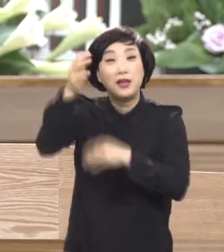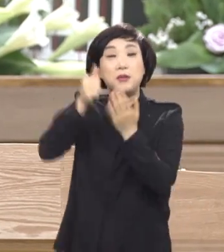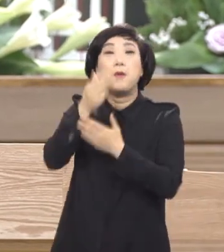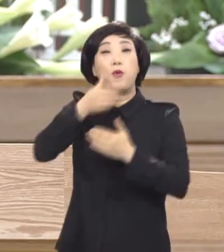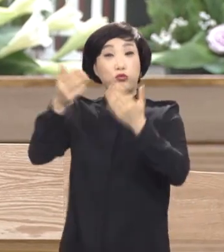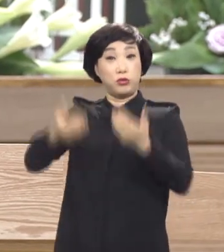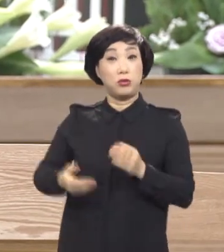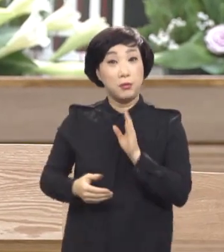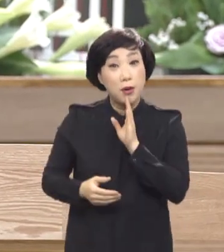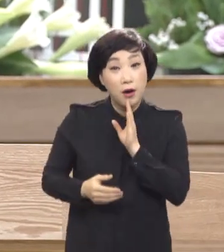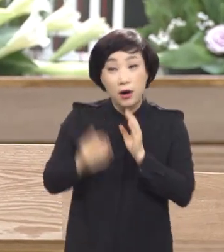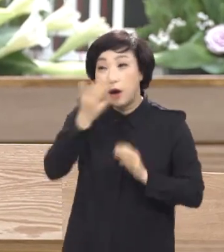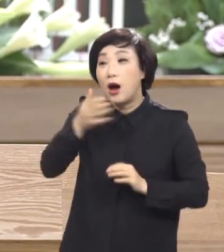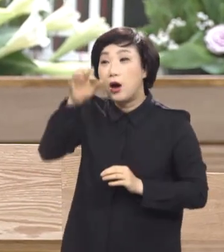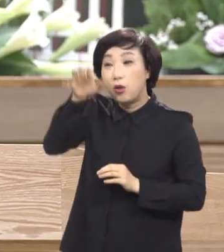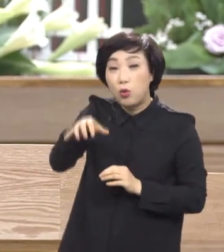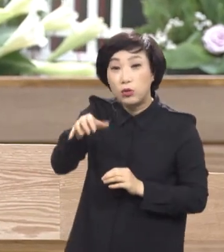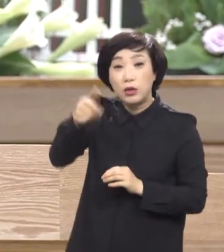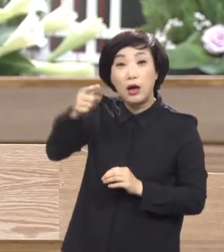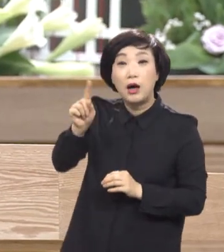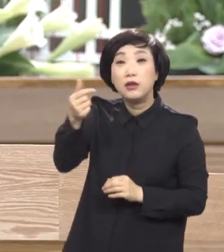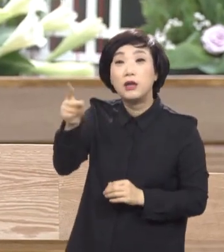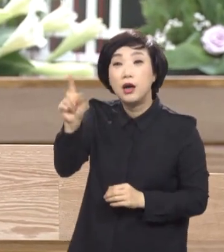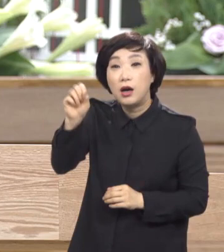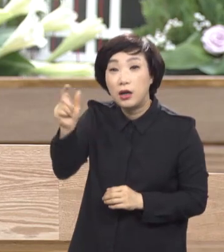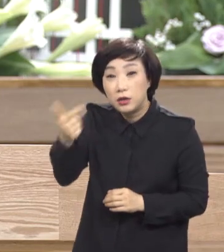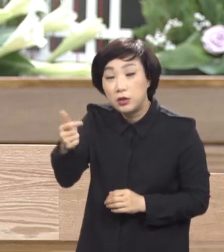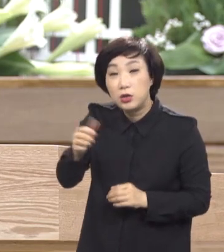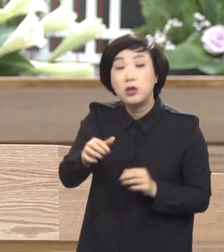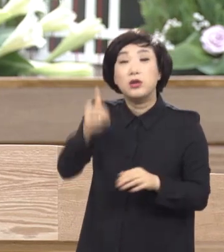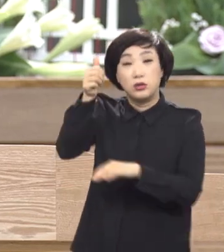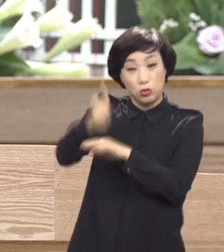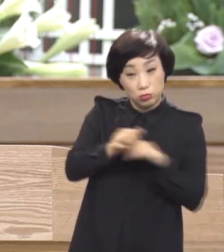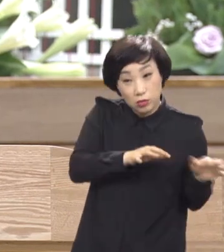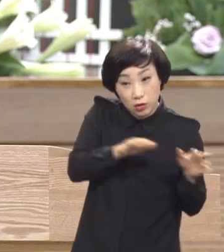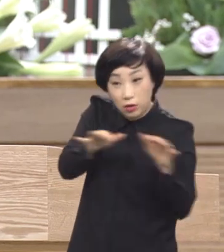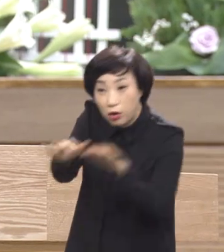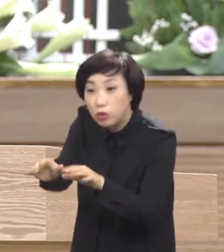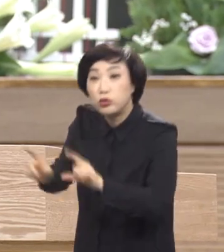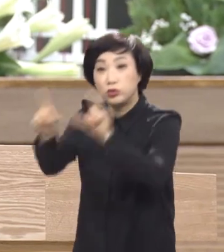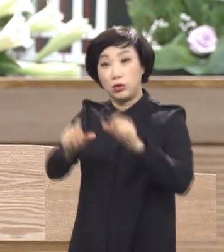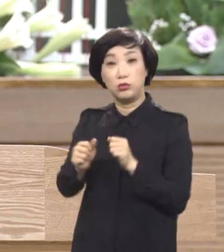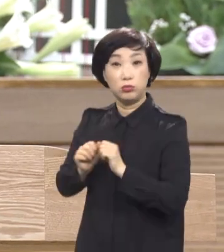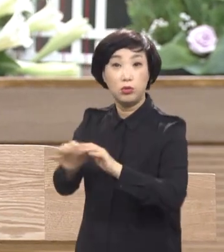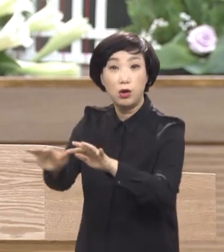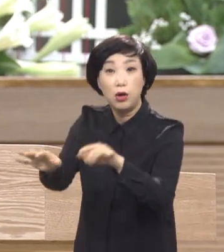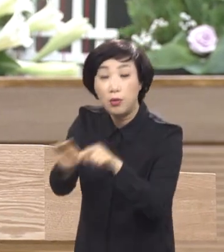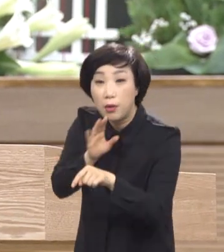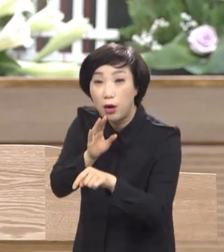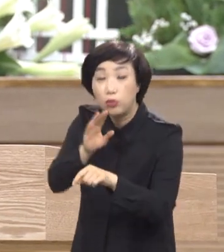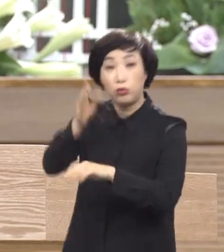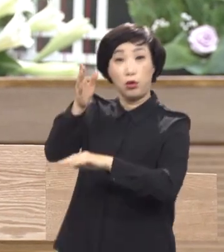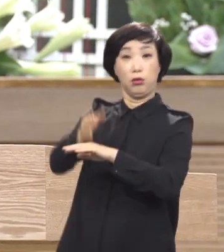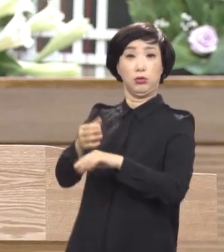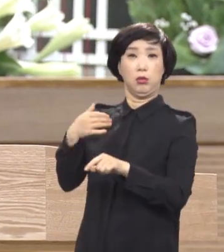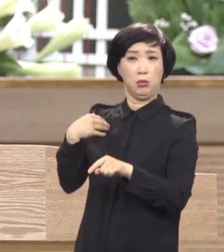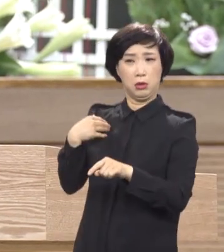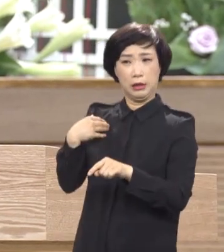꿀이라는 땅을 안착시켜 그민족을 살게 했는데 이것들이 감사한 줄 몰라